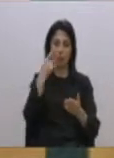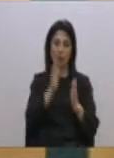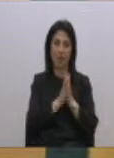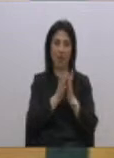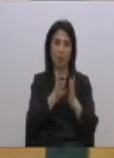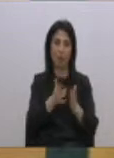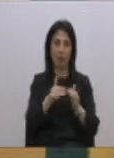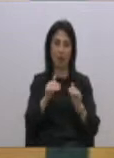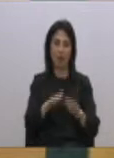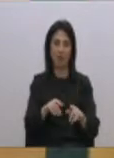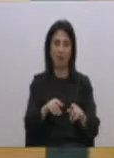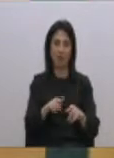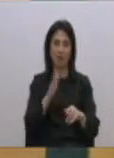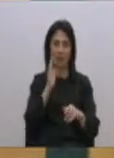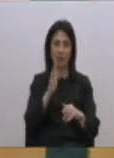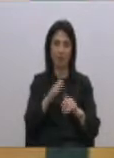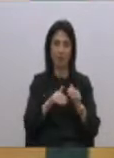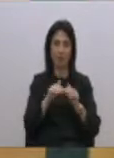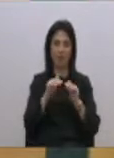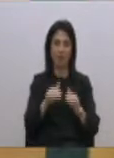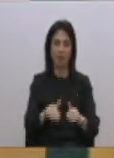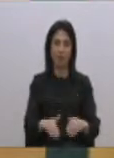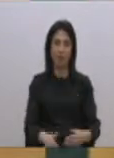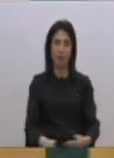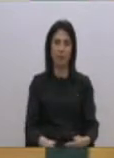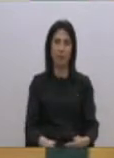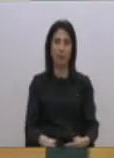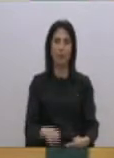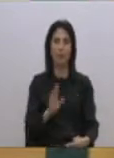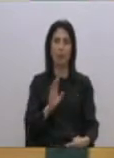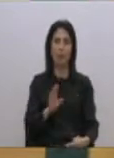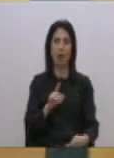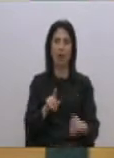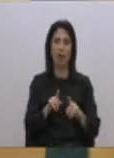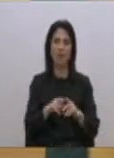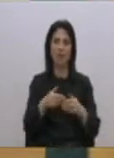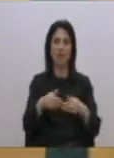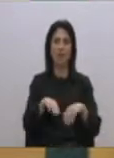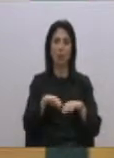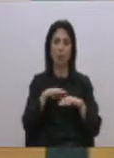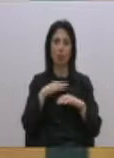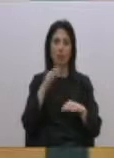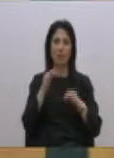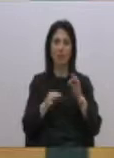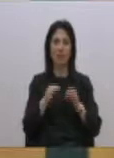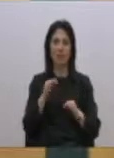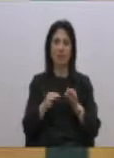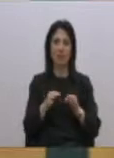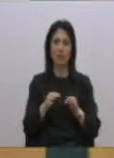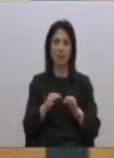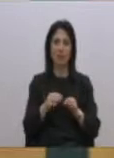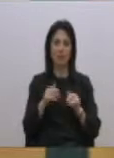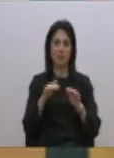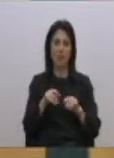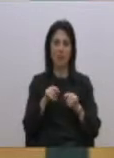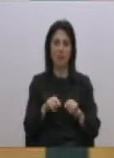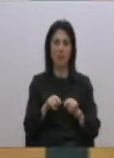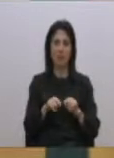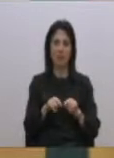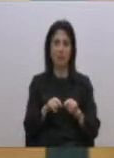გამოითხოვს გადაწყვეტილებას იქნება ხელმისაწვდომი ხოლო ასევე შემოთავაზებულია სასამართლოს ამ